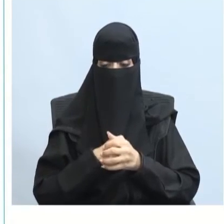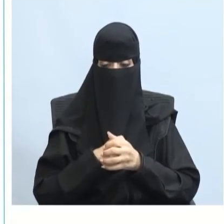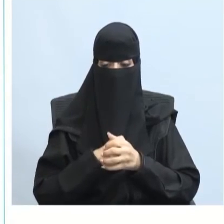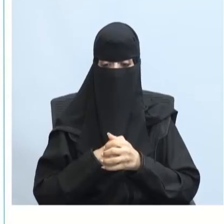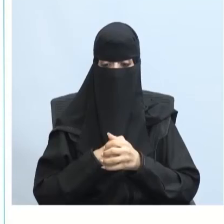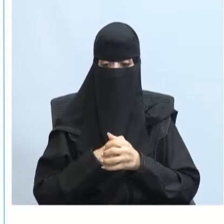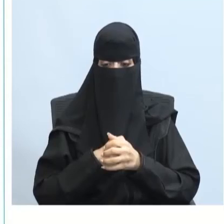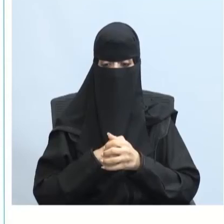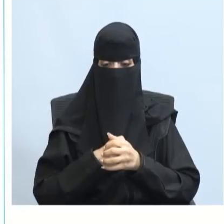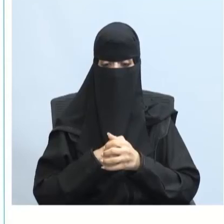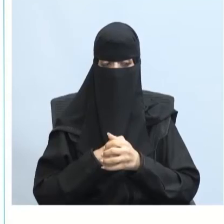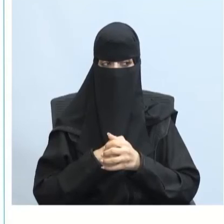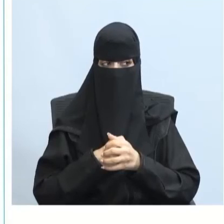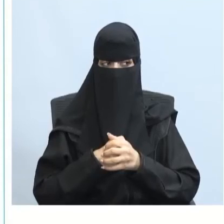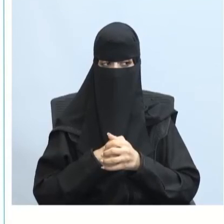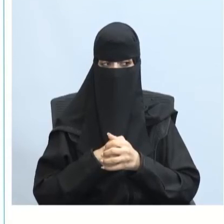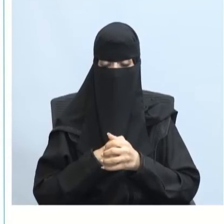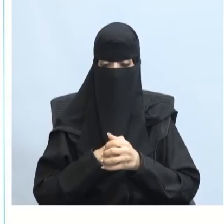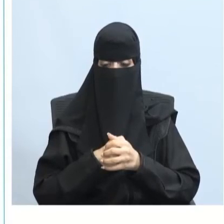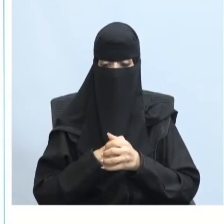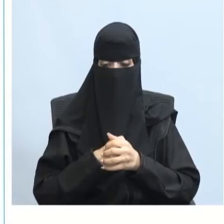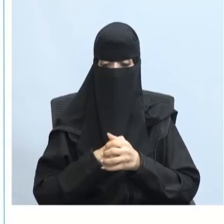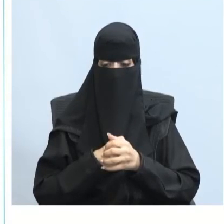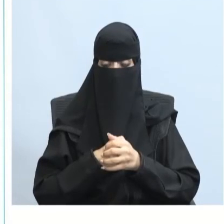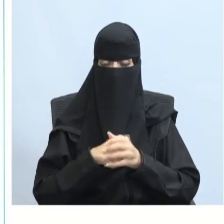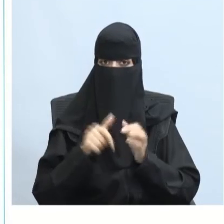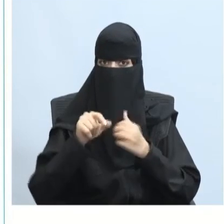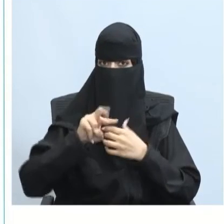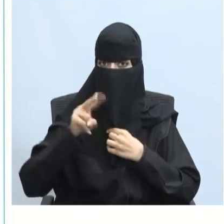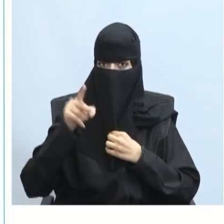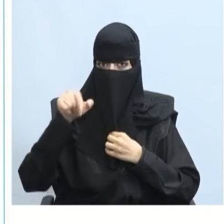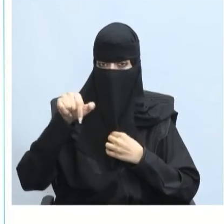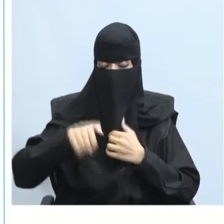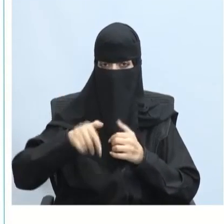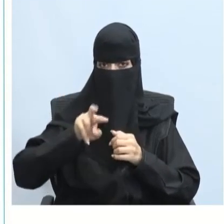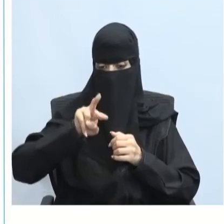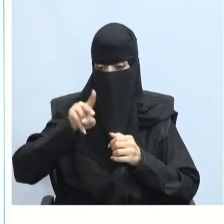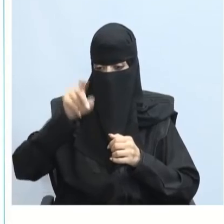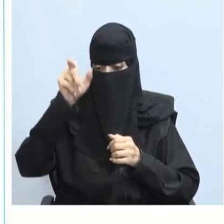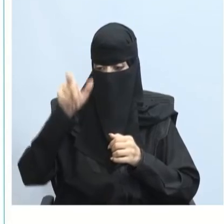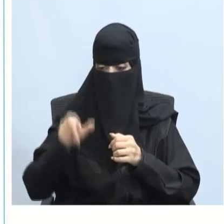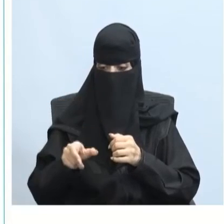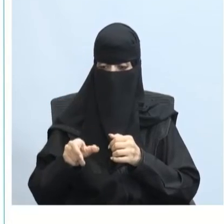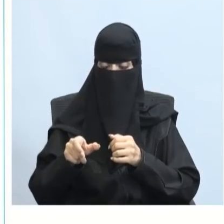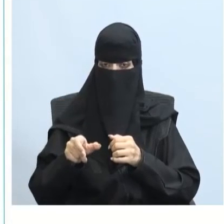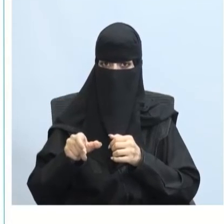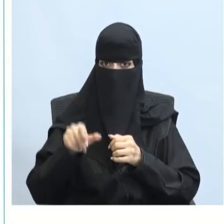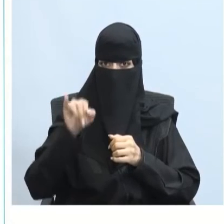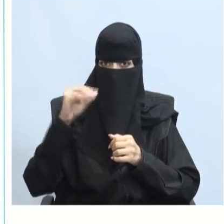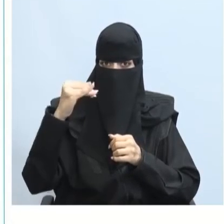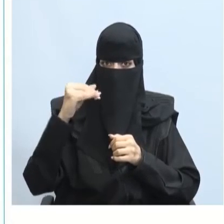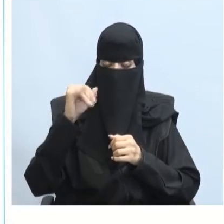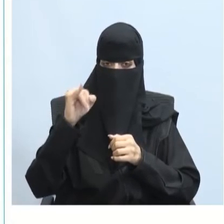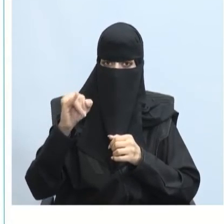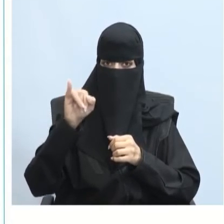خلال علامه التبويب تت اضغط بزر الفار الايمن على مهمه على سبيل